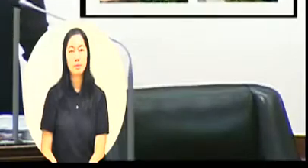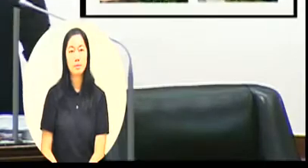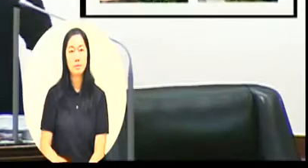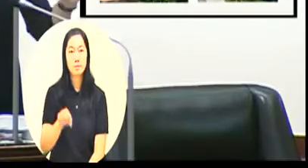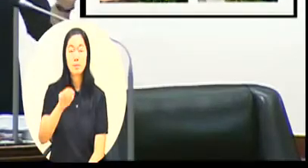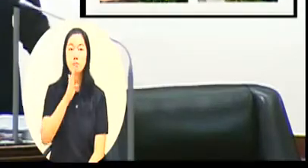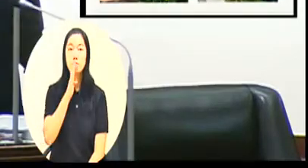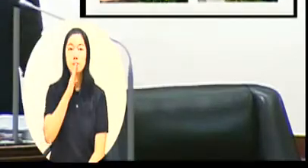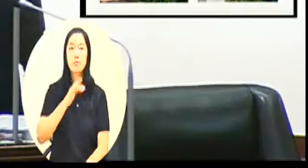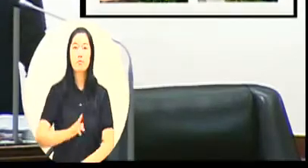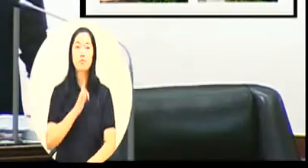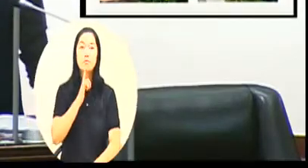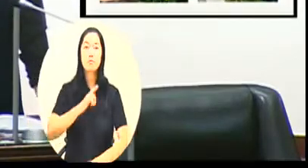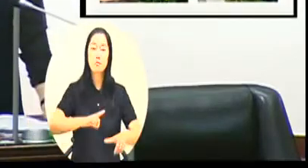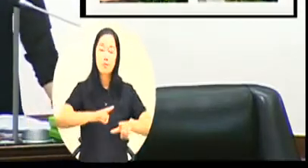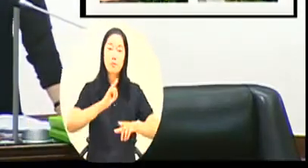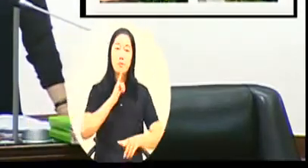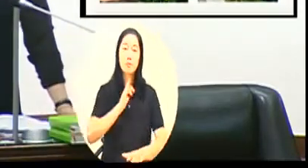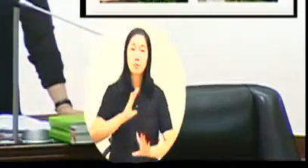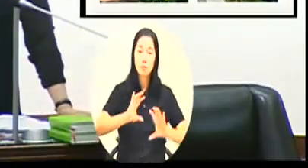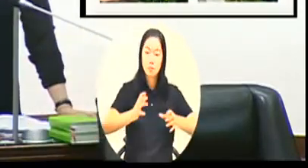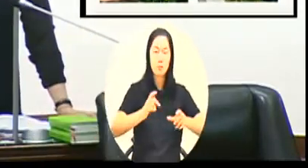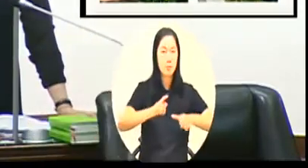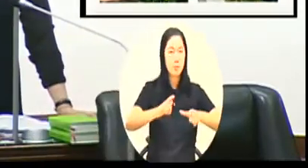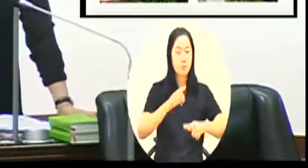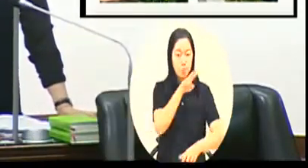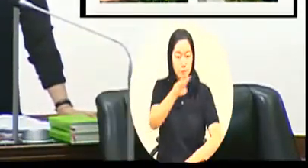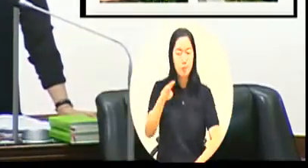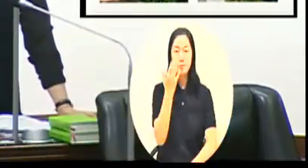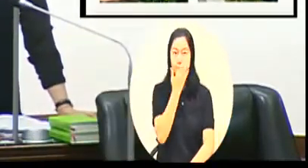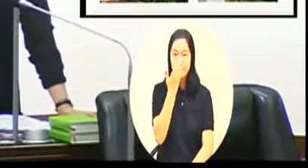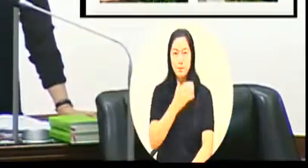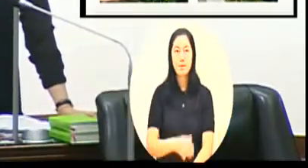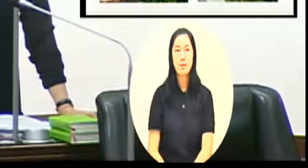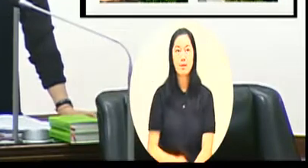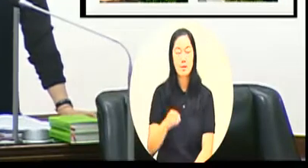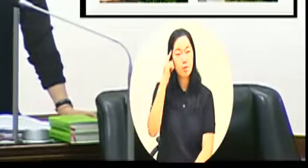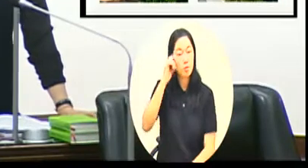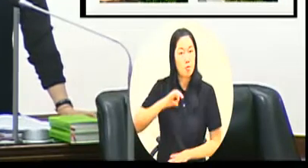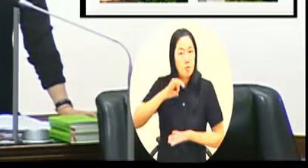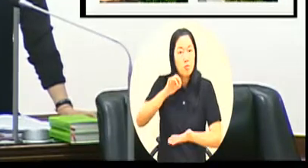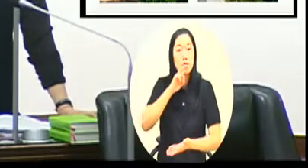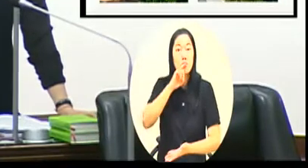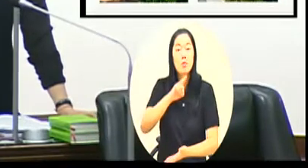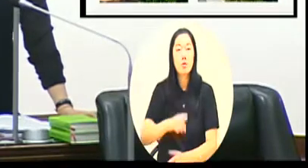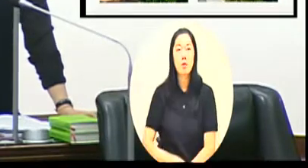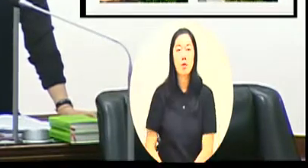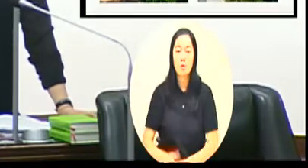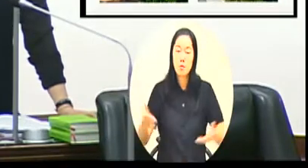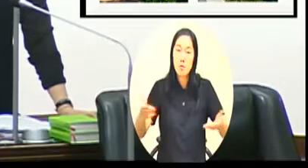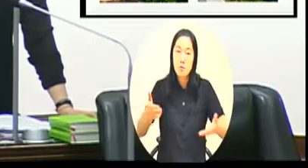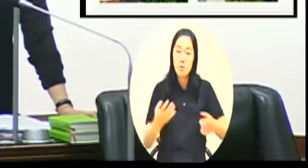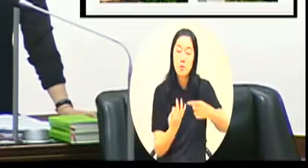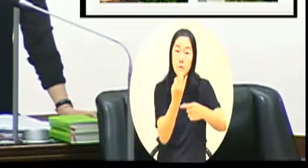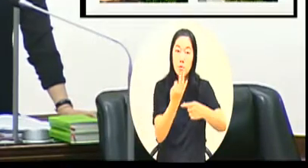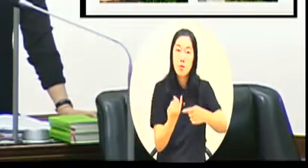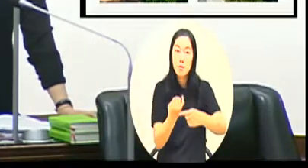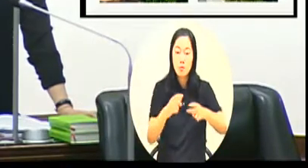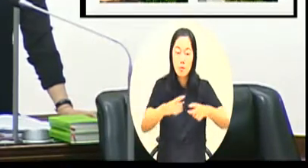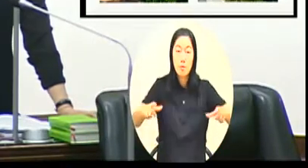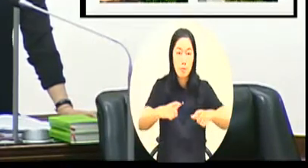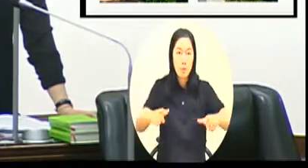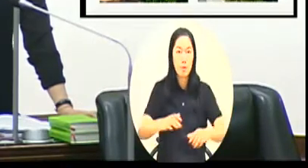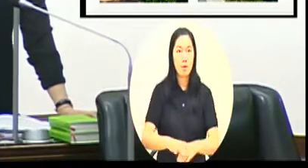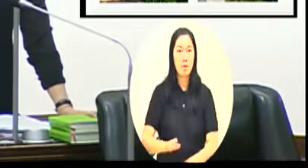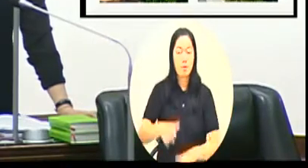护国公园哈，非常的漂亮哈。那我要这边提到的是我们的建蔽率哈。我们都知道，现在高雄市的房子是长